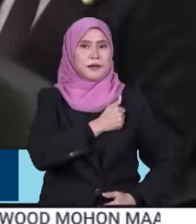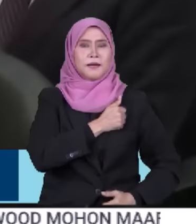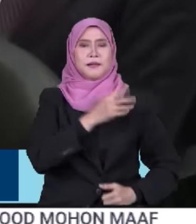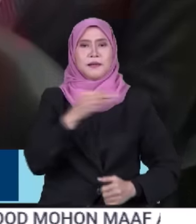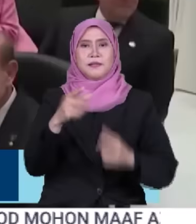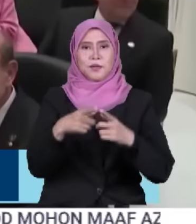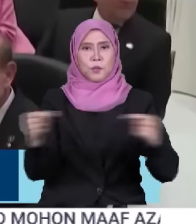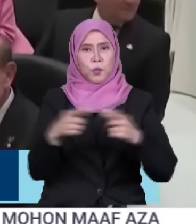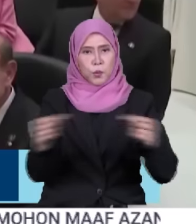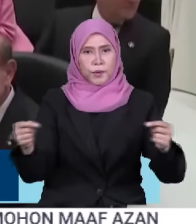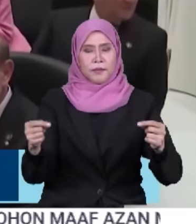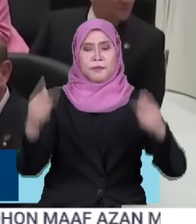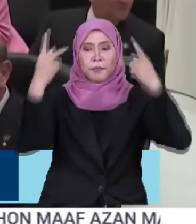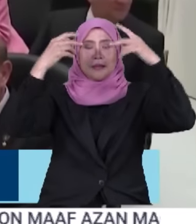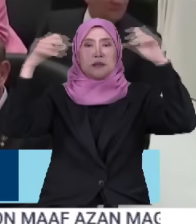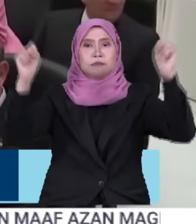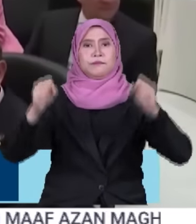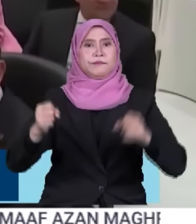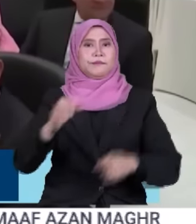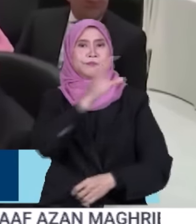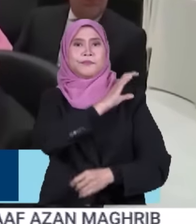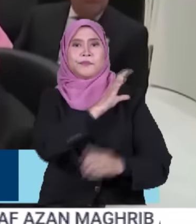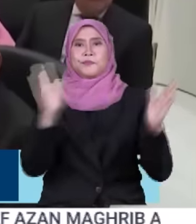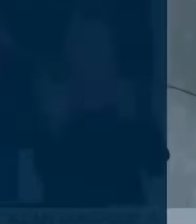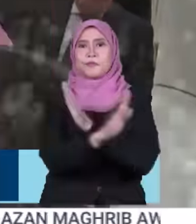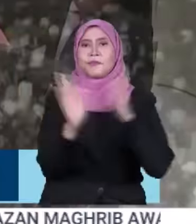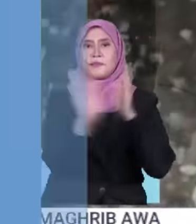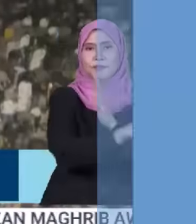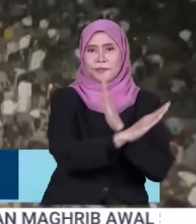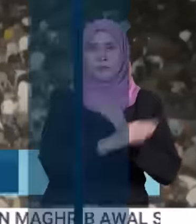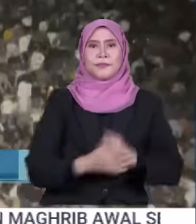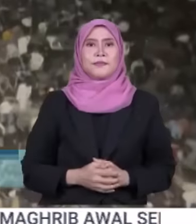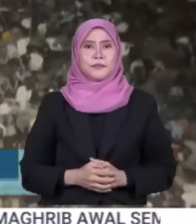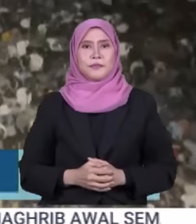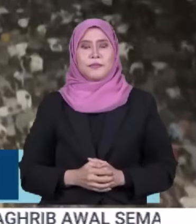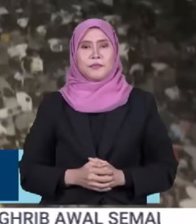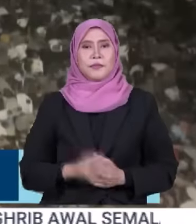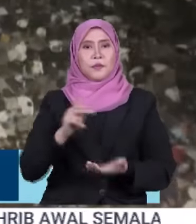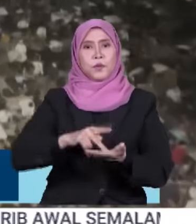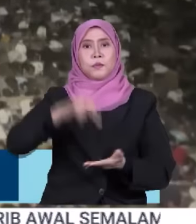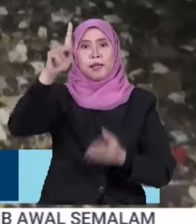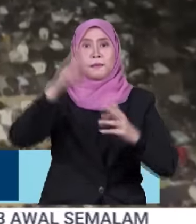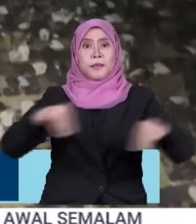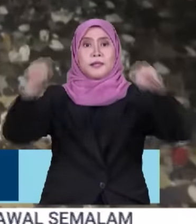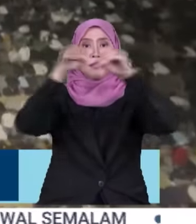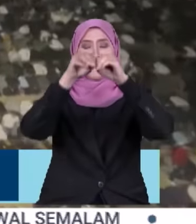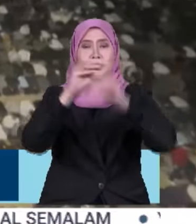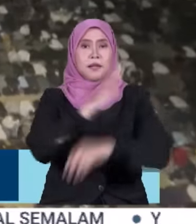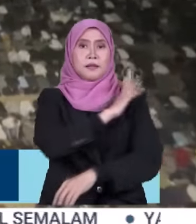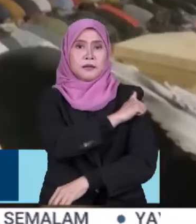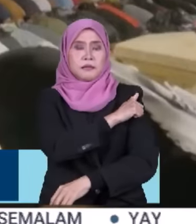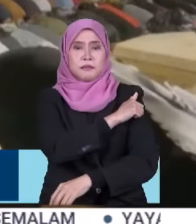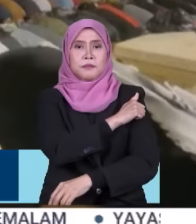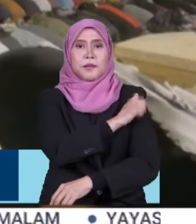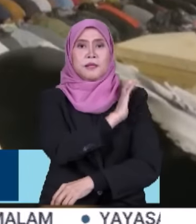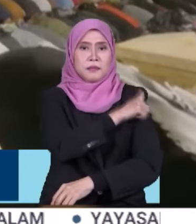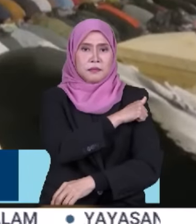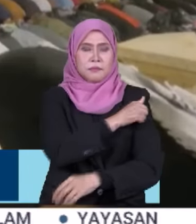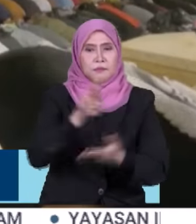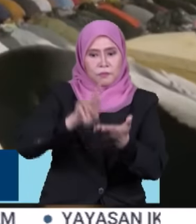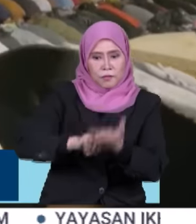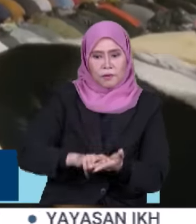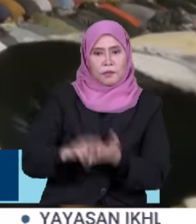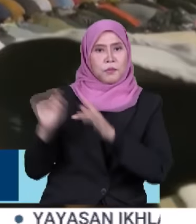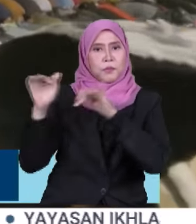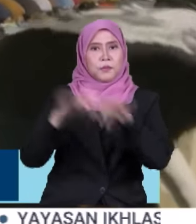yang memegang kerusi presiden secara bergilir. Kompleks Masjid Al-Aqsa di Baitul Maqdis, Palestin mencatat